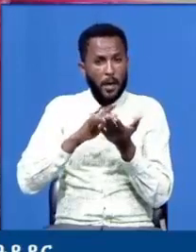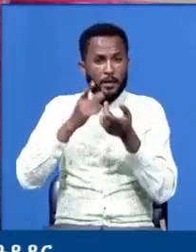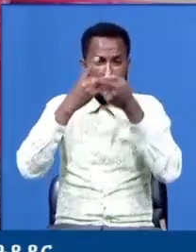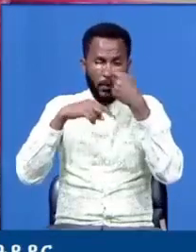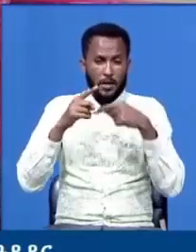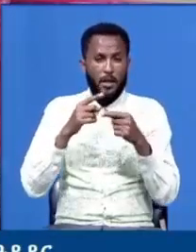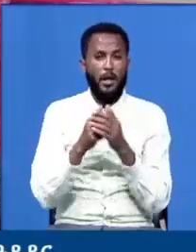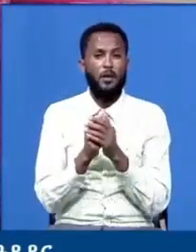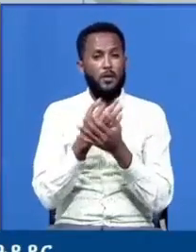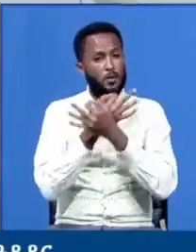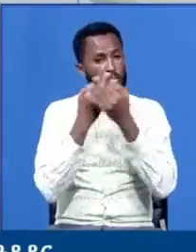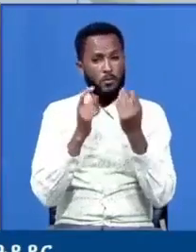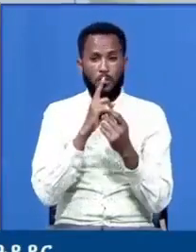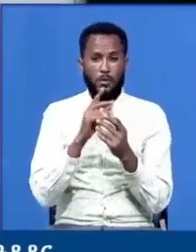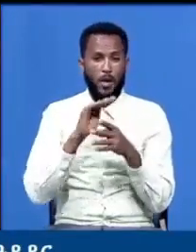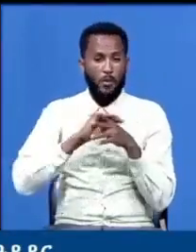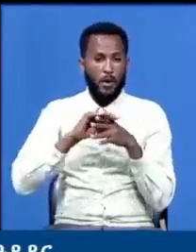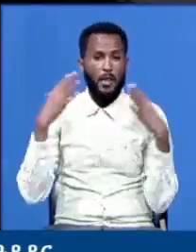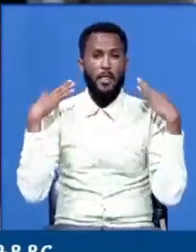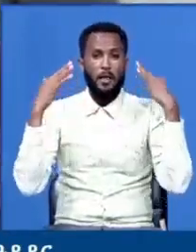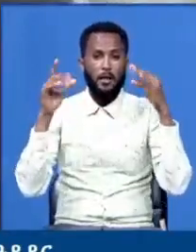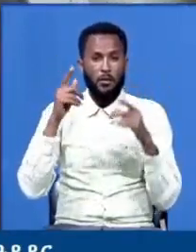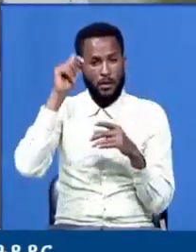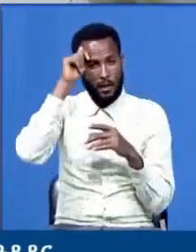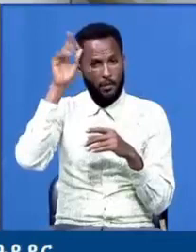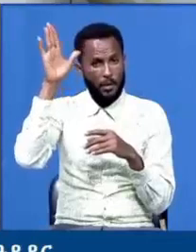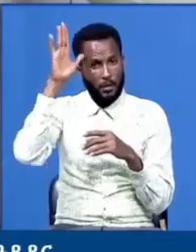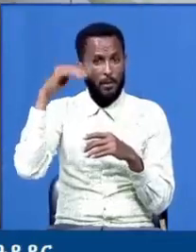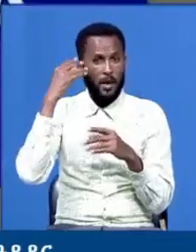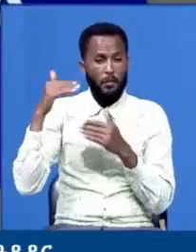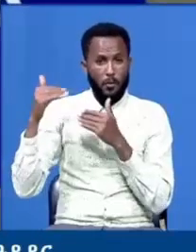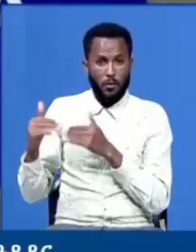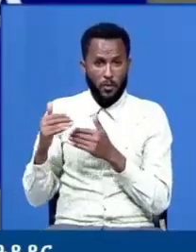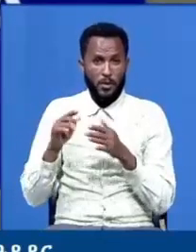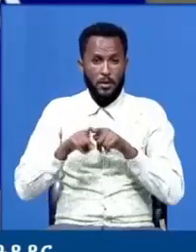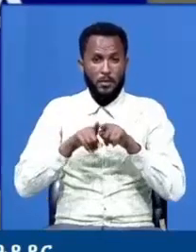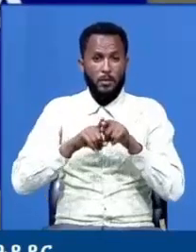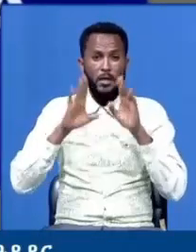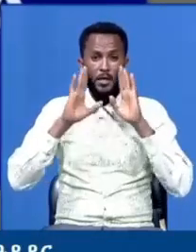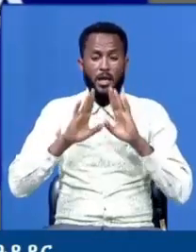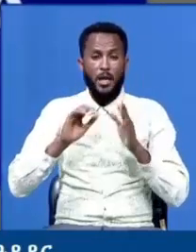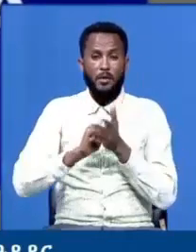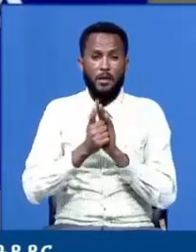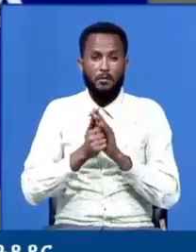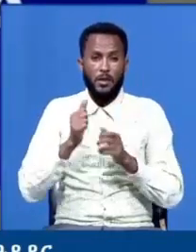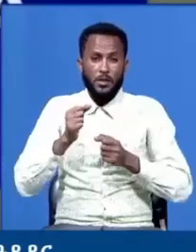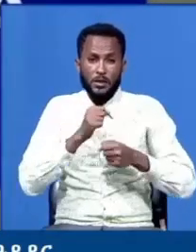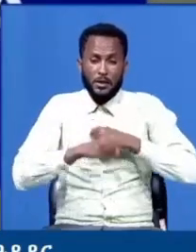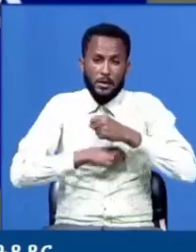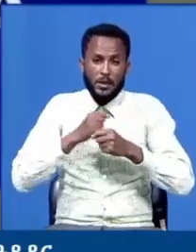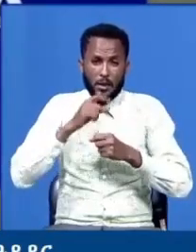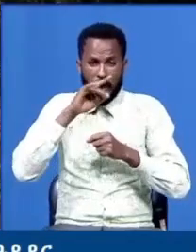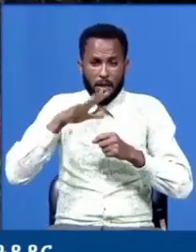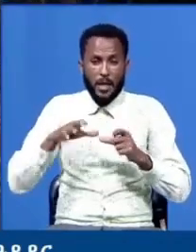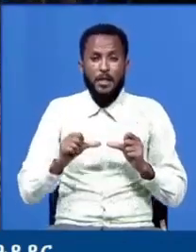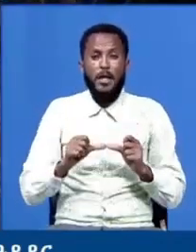ክመፀናስ ፅቡቅ እዩ በዓል ሞያ ጥዕና ዝኾነ ተኽሊ ኣብ ገብረ ማርያም ብወገኑ ድሕሪ ስምምዕነት ሰላም እውን ስቃይ ብርክ ዝበሉ ህፃናት